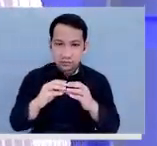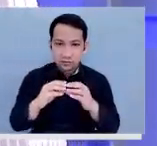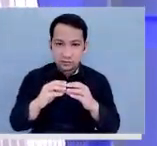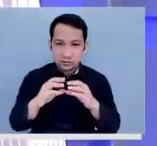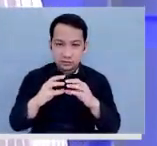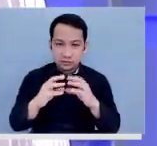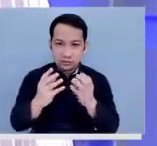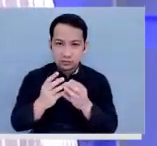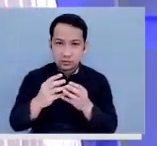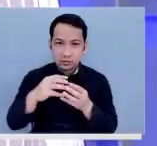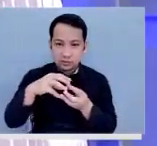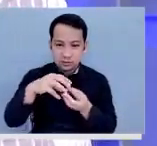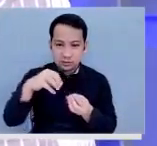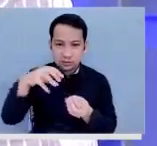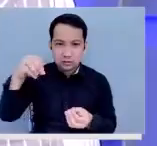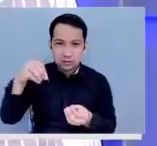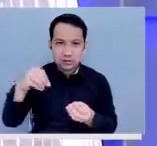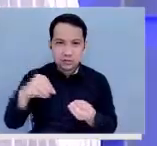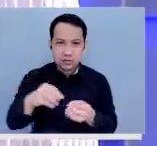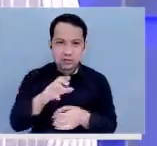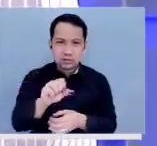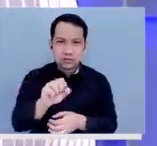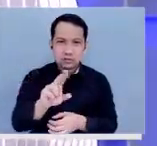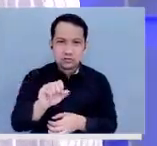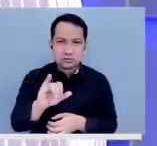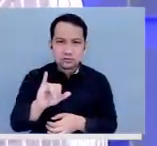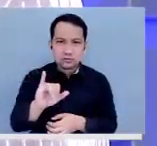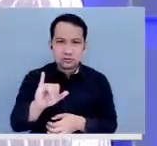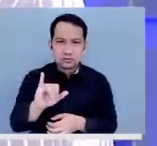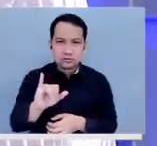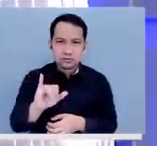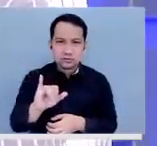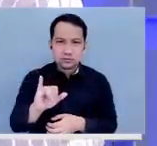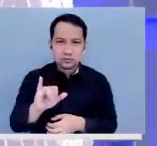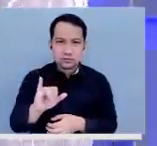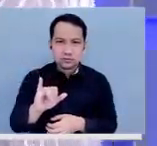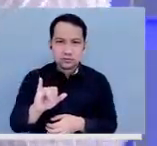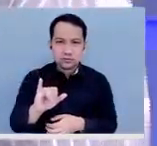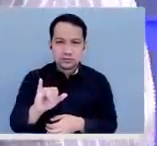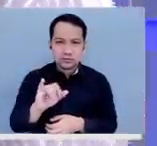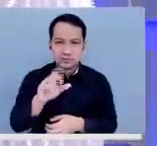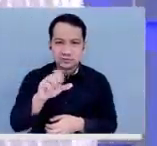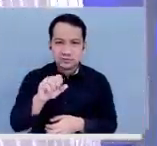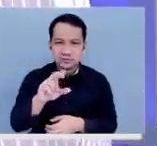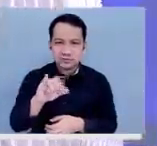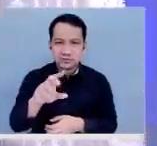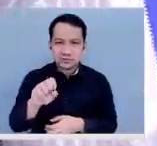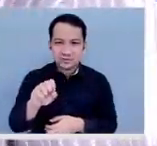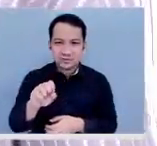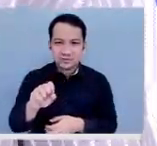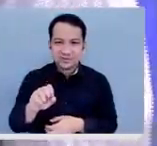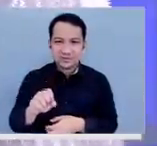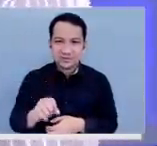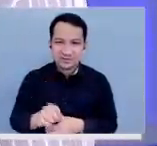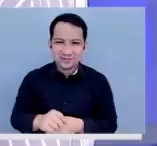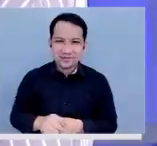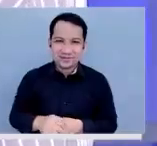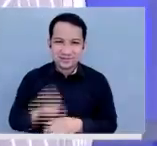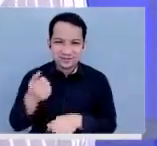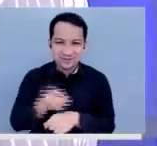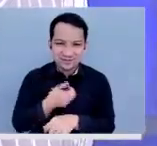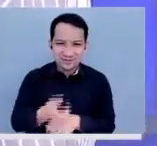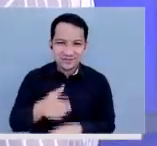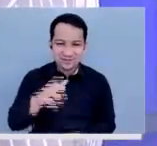sushi? Uy. At saka garlicky, sushi nisa. Sabihin ko na, ang hirap naman, sushi